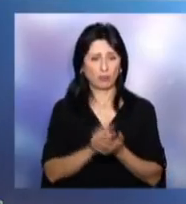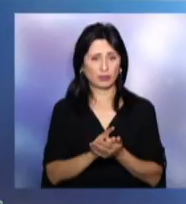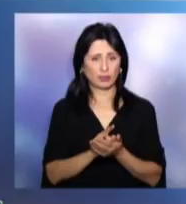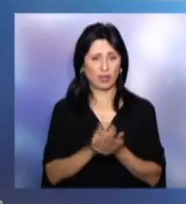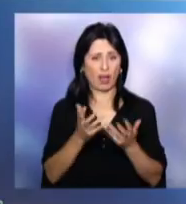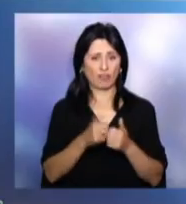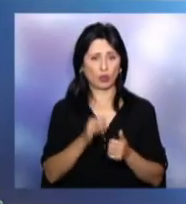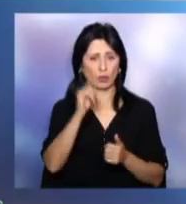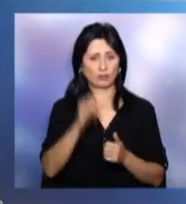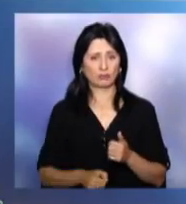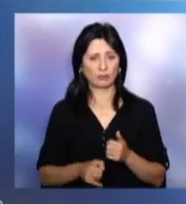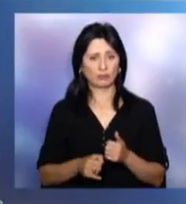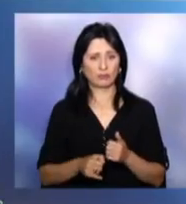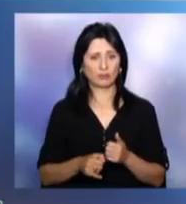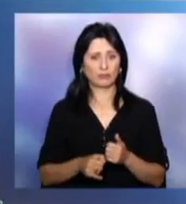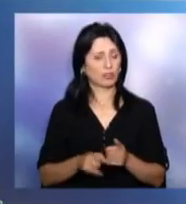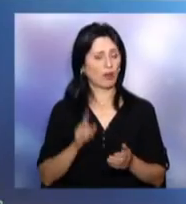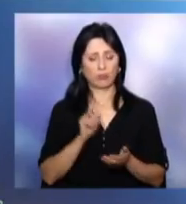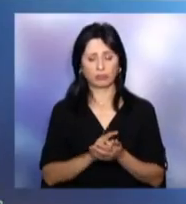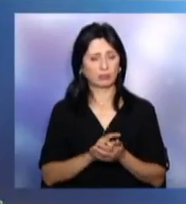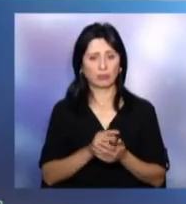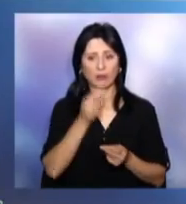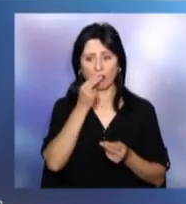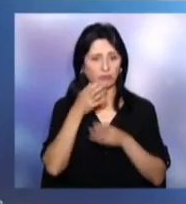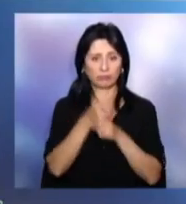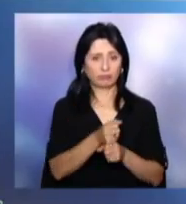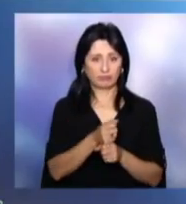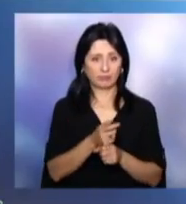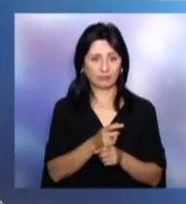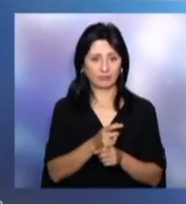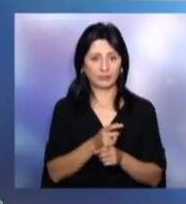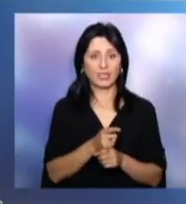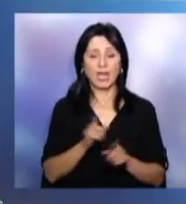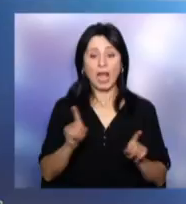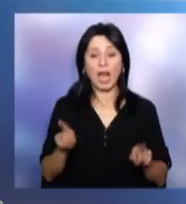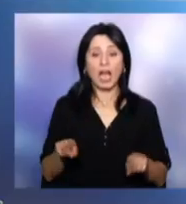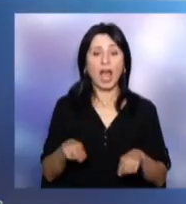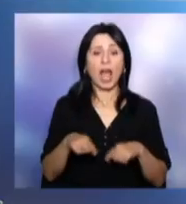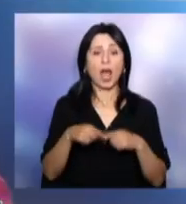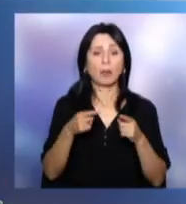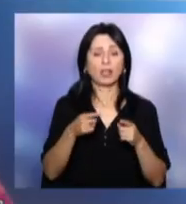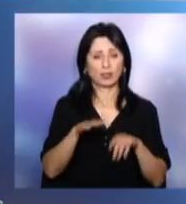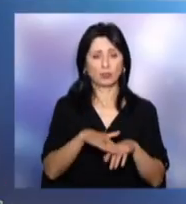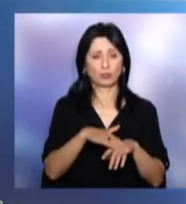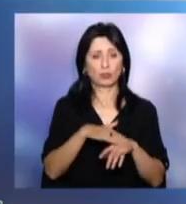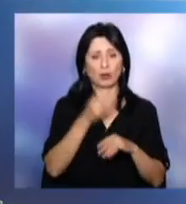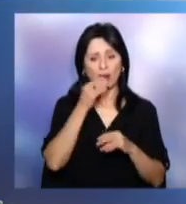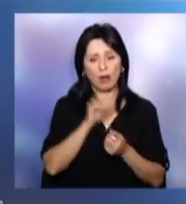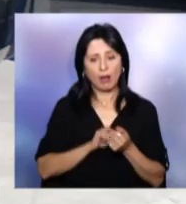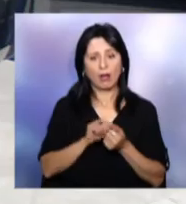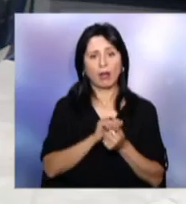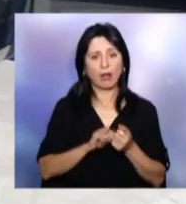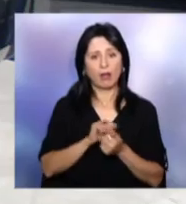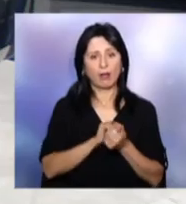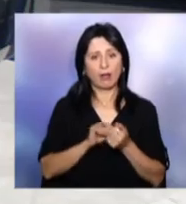რეაბილიტაცია ავტომატურად ზღუდავს ადამიანის მიერ მოხმარებულ საკვების რაოდენობას და რეაბილიტაციის ფაზაში საკვები ნივთიერებების